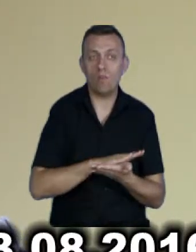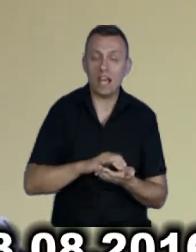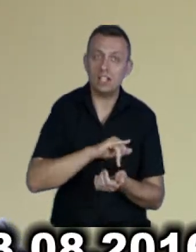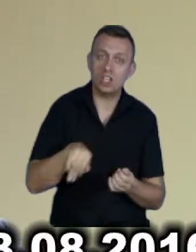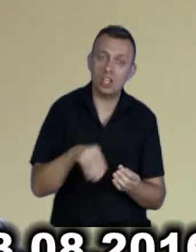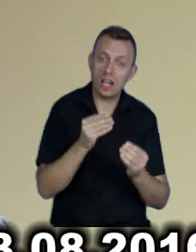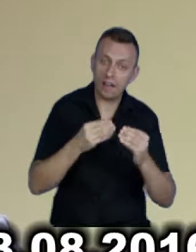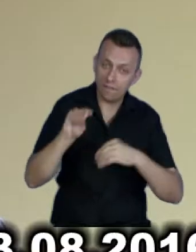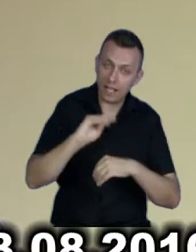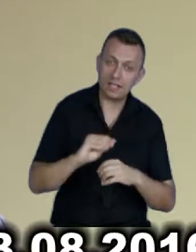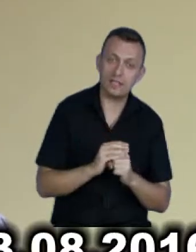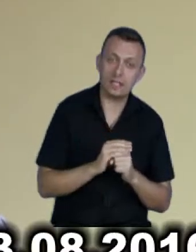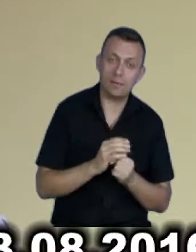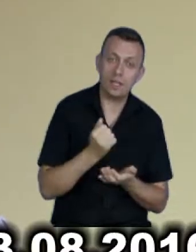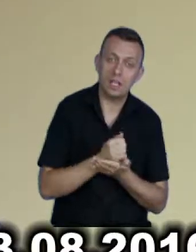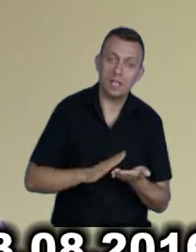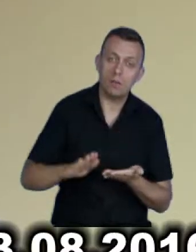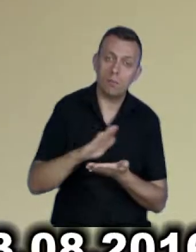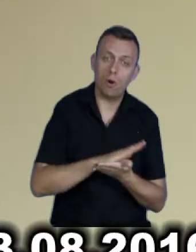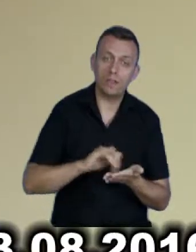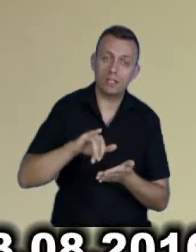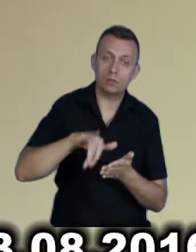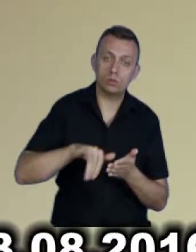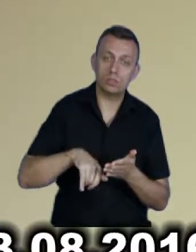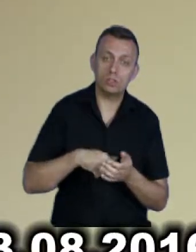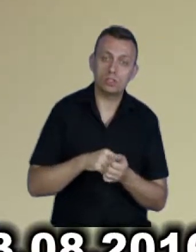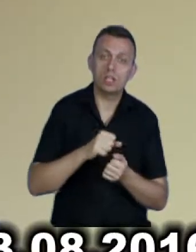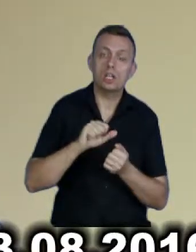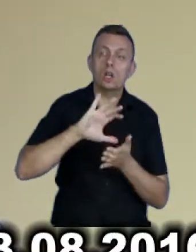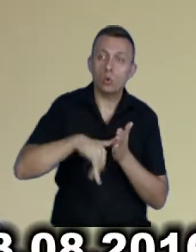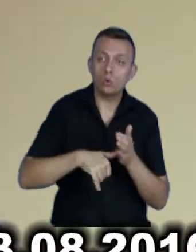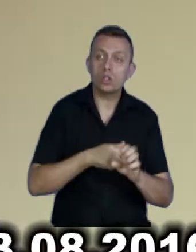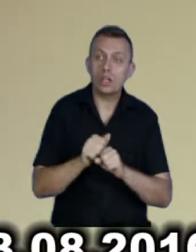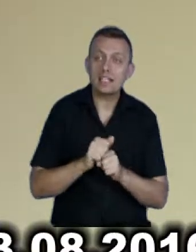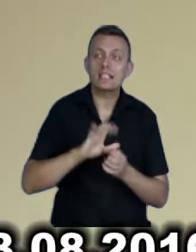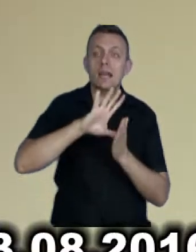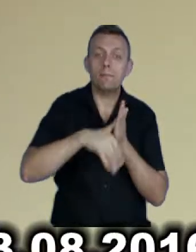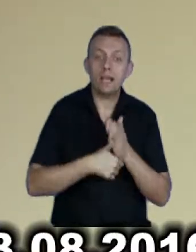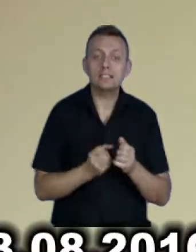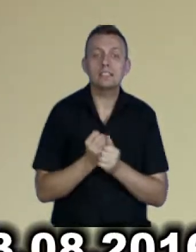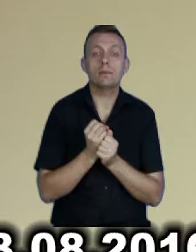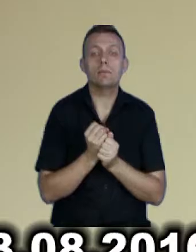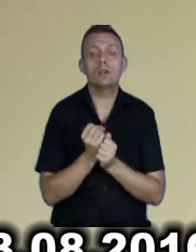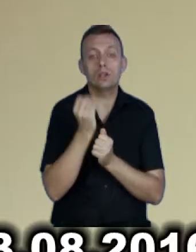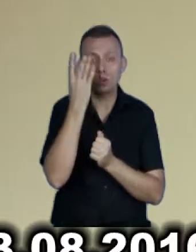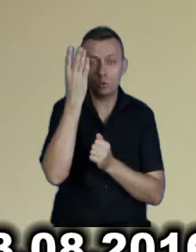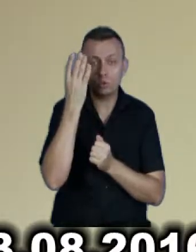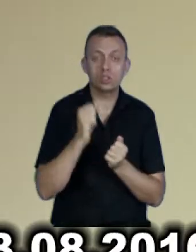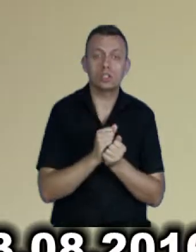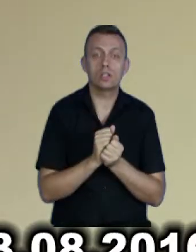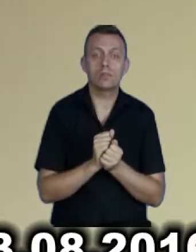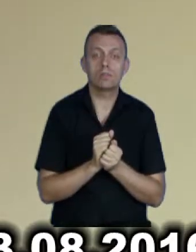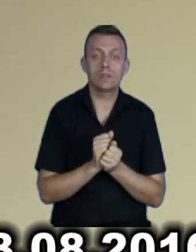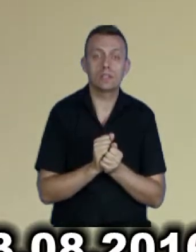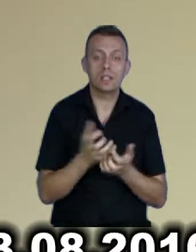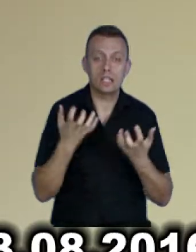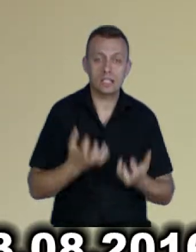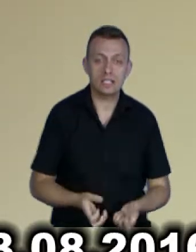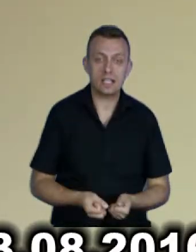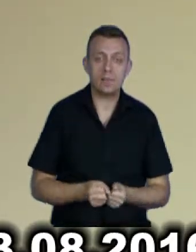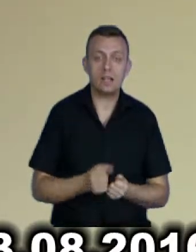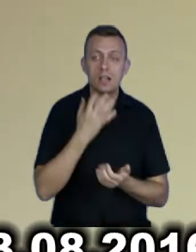samego powiatu elementami. Tam właśnie mamy drogi, prawda? Mamy przemysł, elementy właśnie symbolika przemysłową